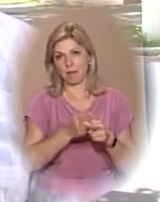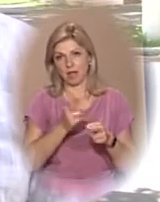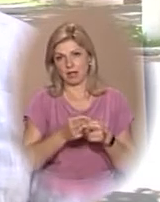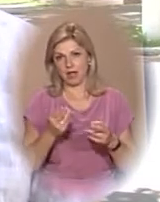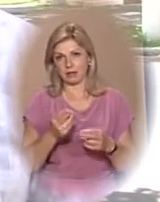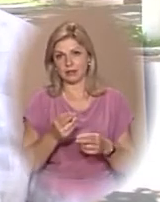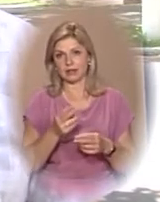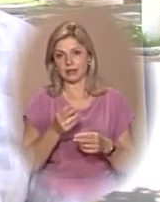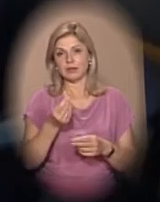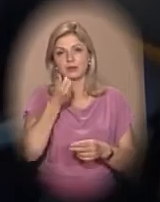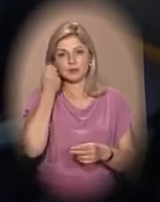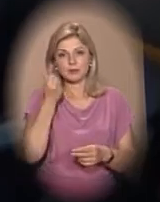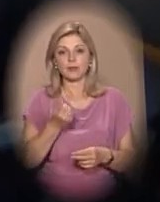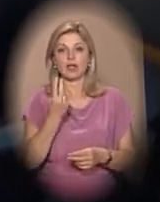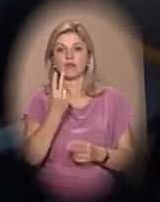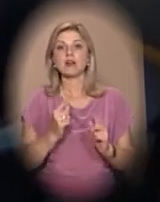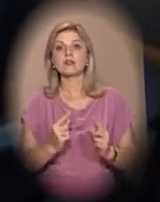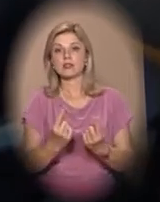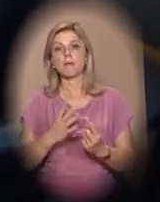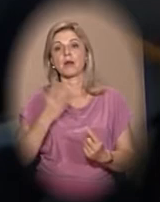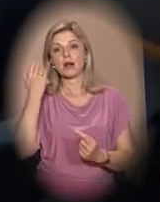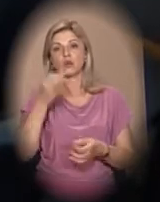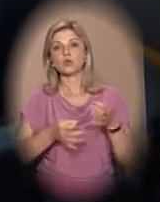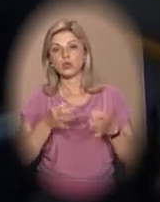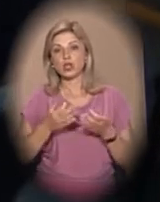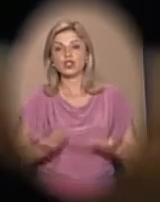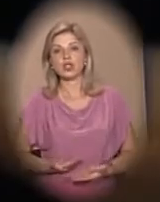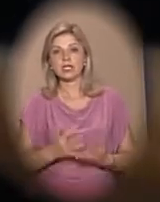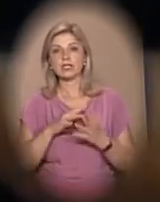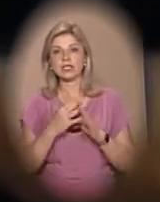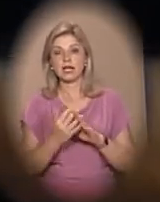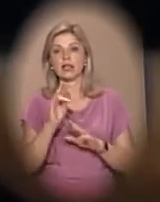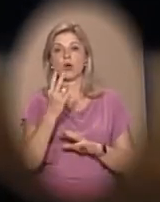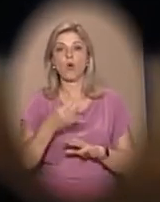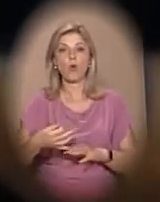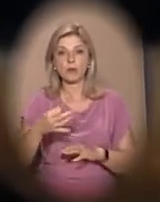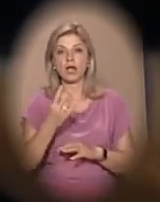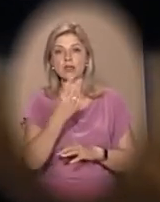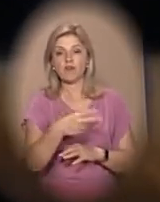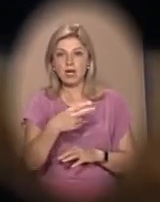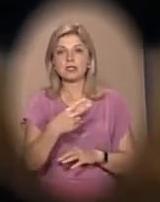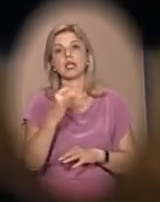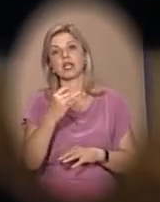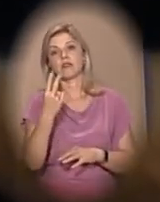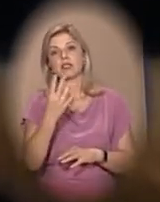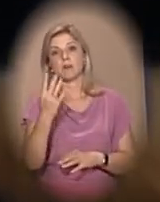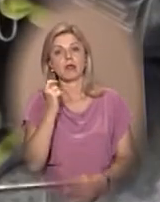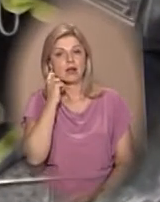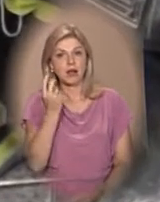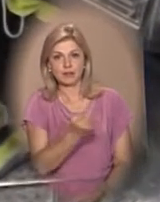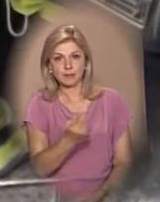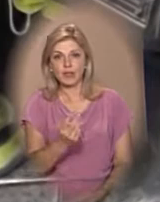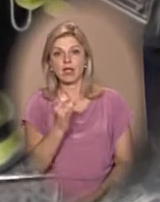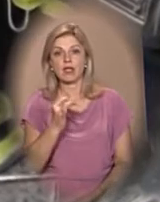пункт приема металлолома. Двое затриманих раніше судимі – мешканці одного із селищ Миколаївської області 20 та 25 років.